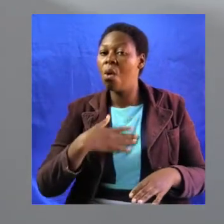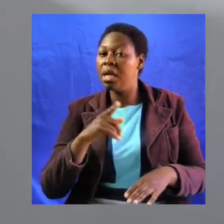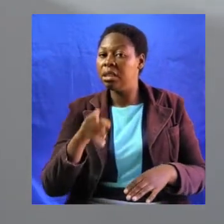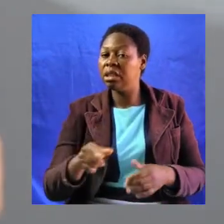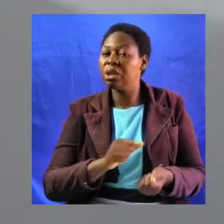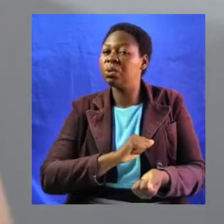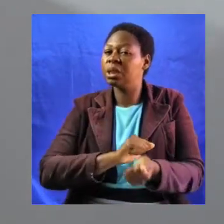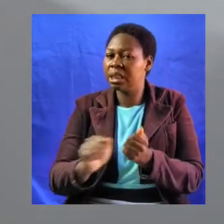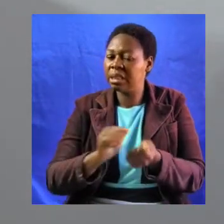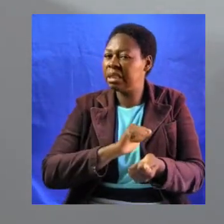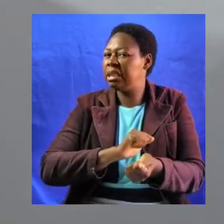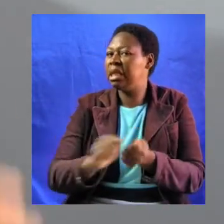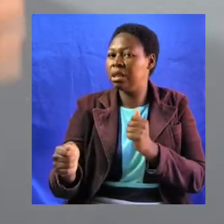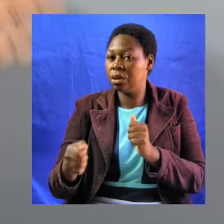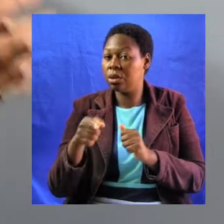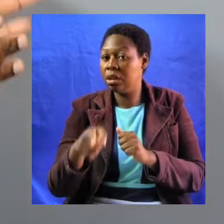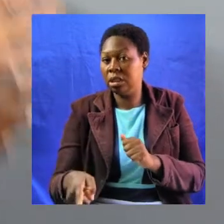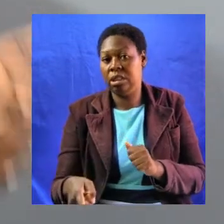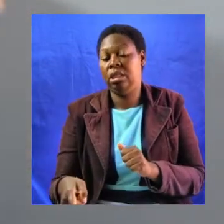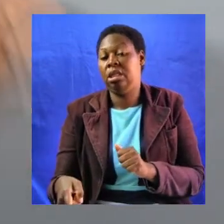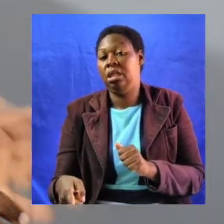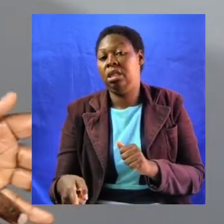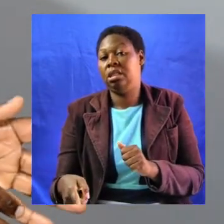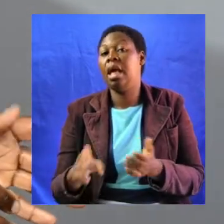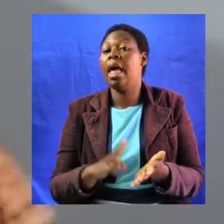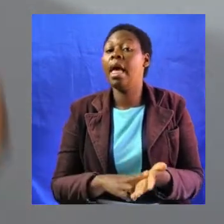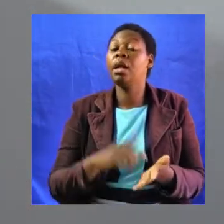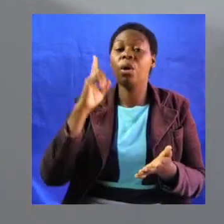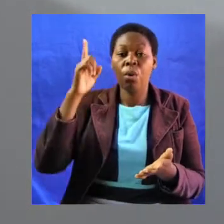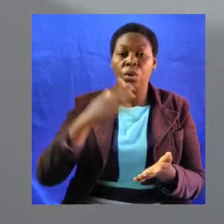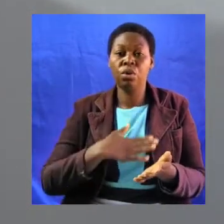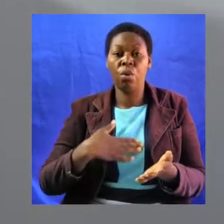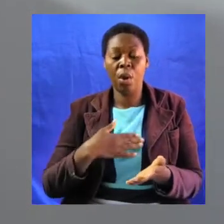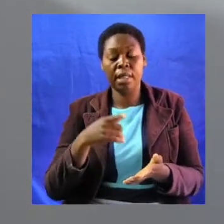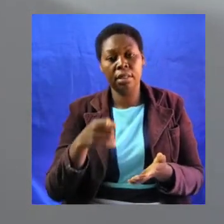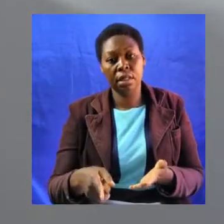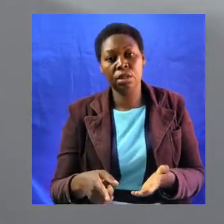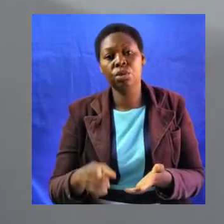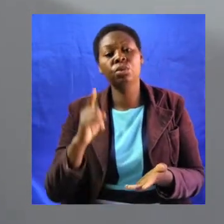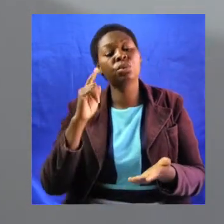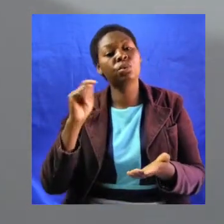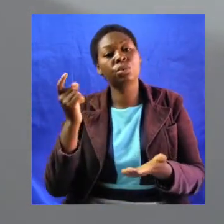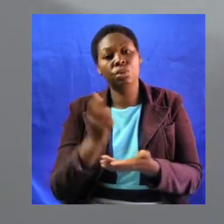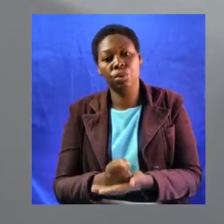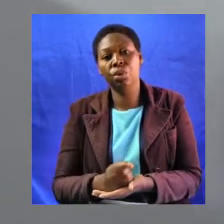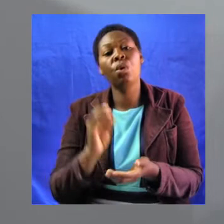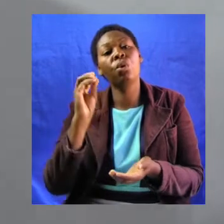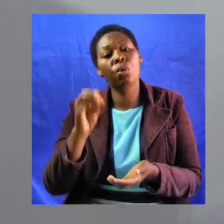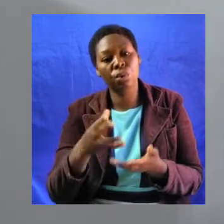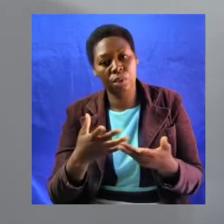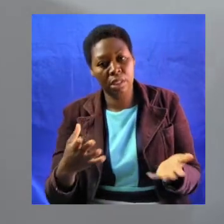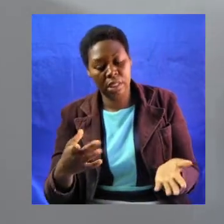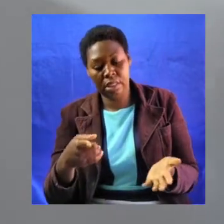achiita madecisions ari correct pabasa riri kuitwa kwaJudha. Satanwo ari kuza zvaireva kuti kwaJudha